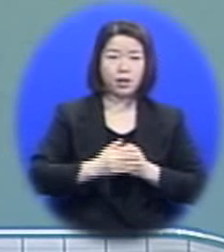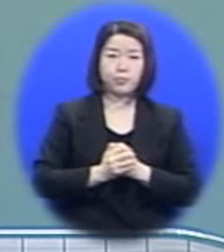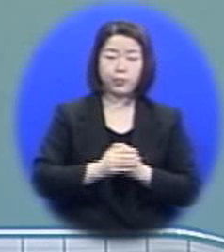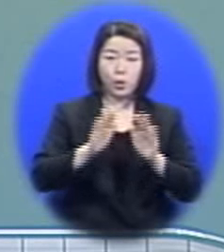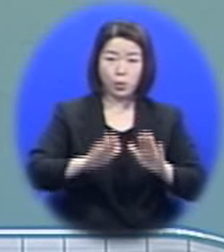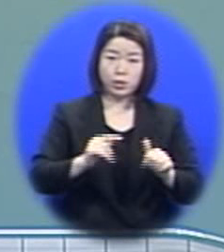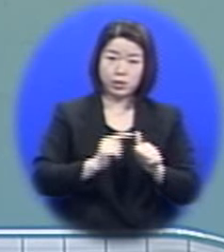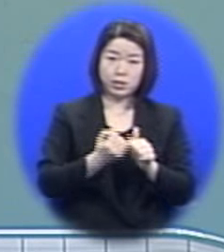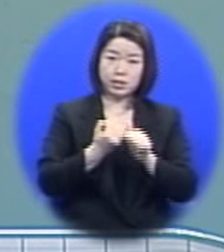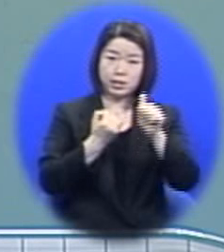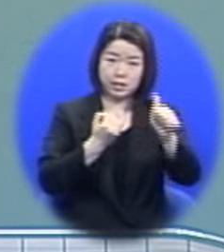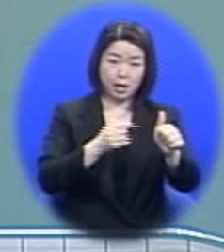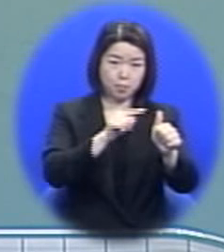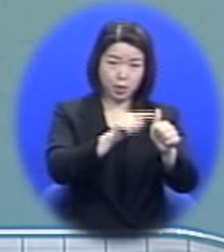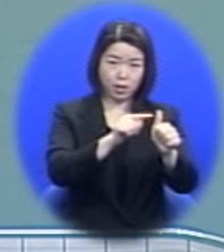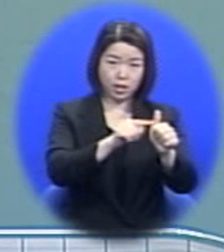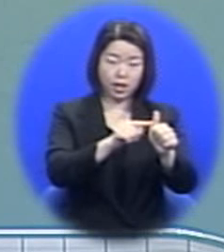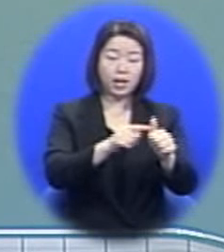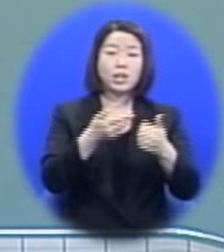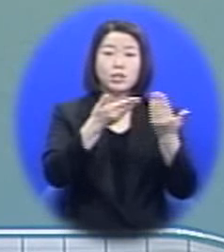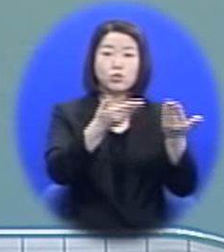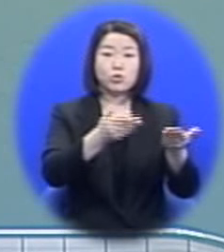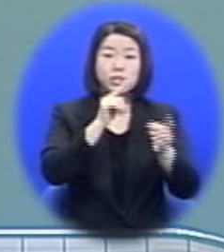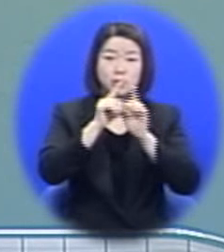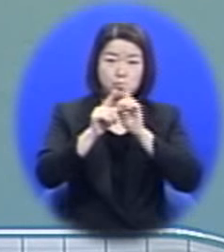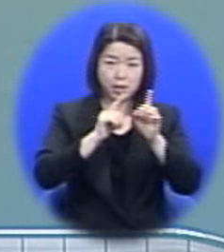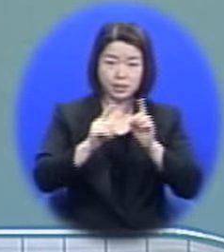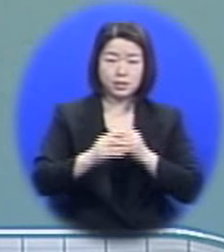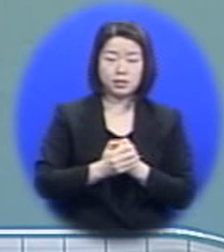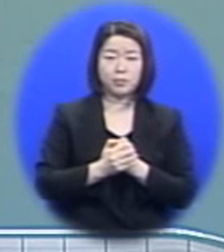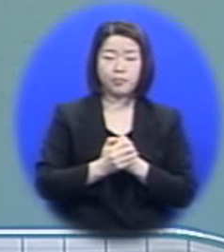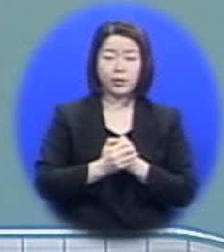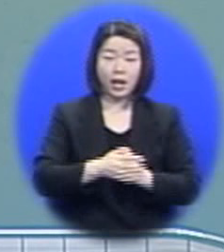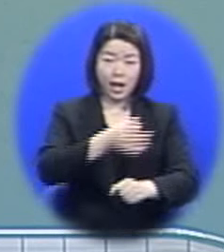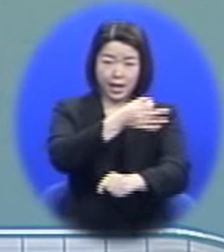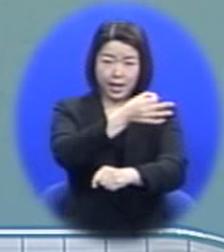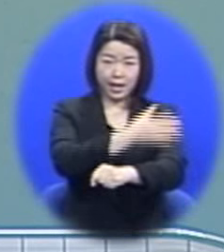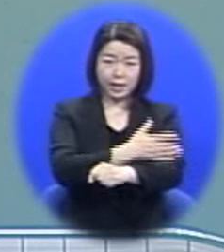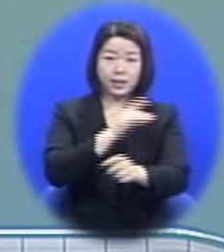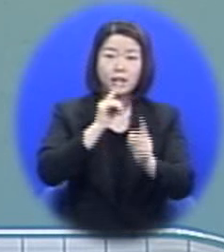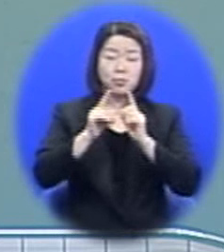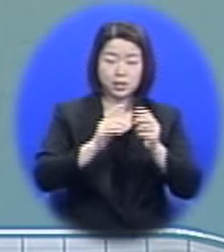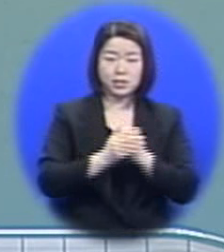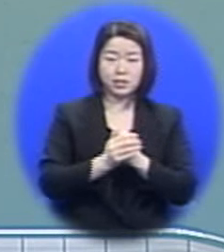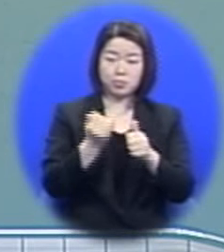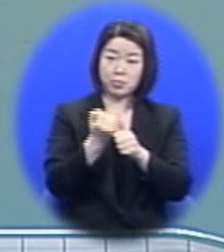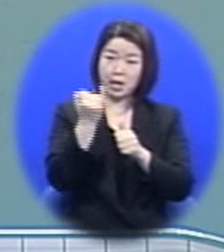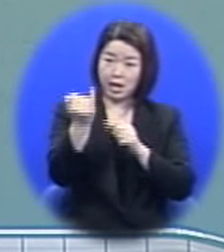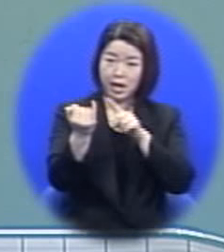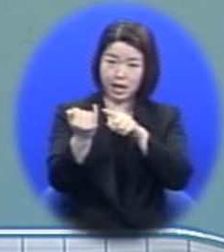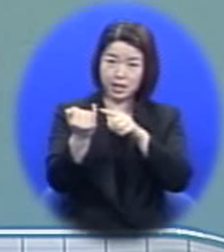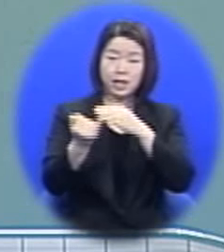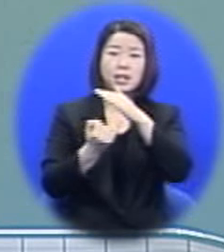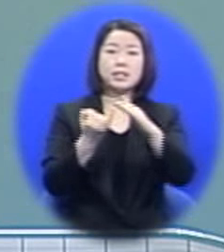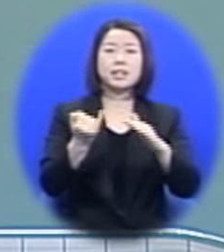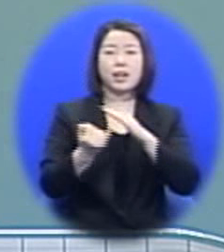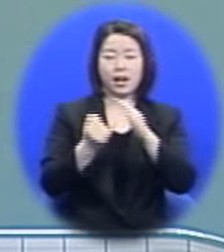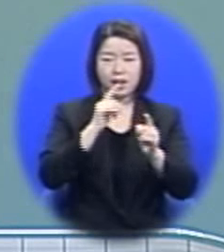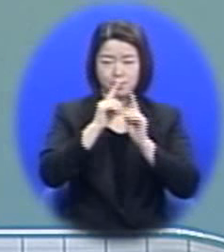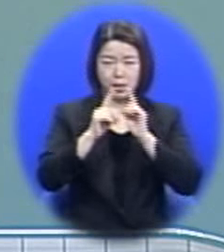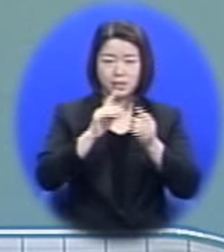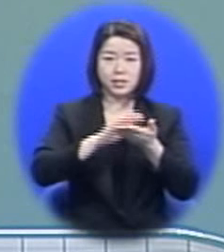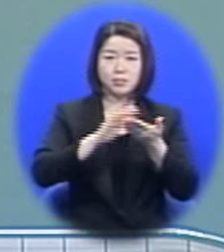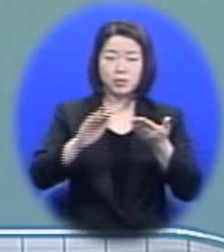남편에게 주시는 말씀입니다. 남편에게 주시는 말씀은 아주 간단합니다. 아내를 사랑하라는 겁니다.